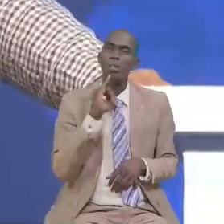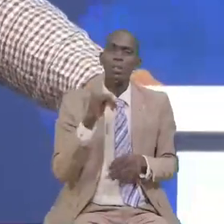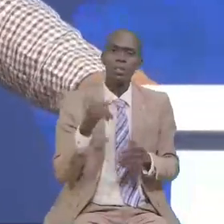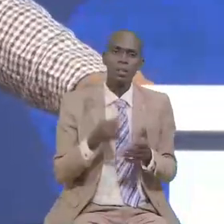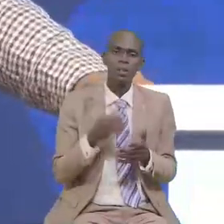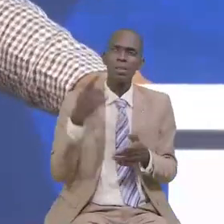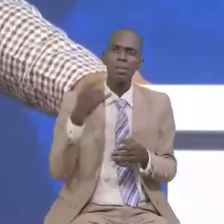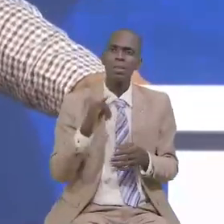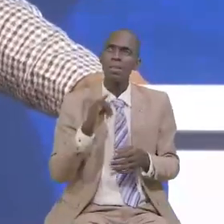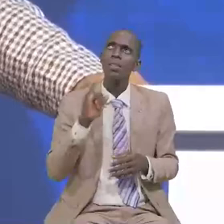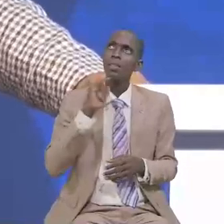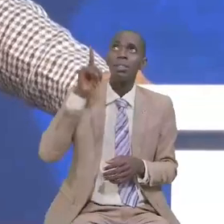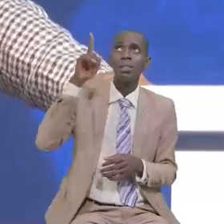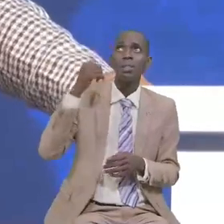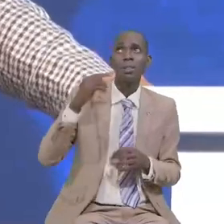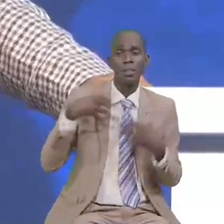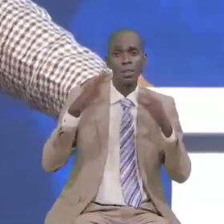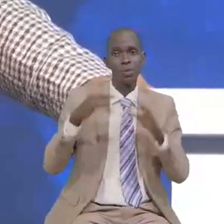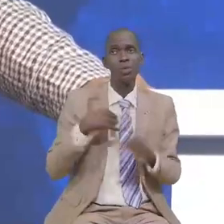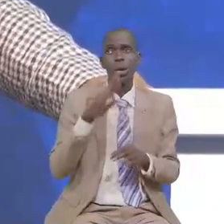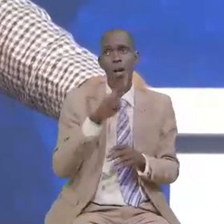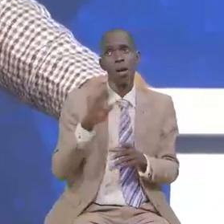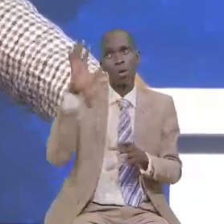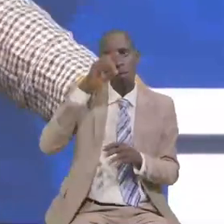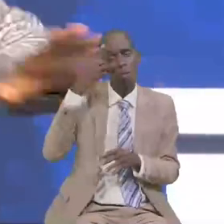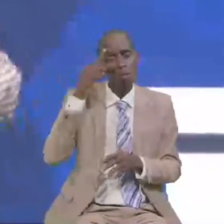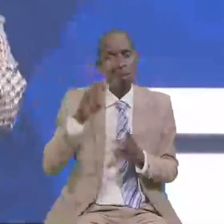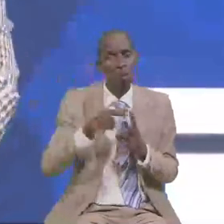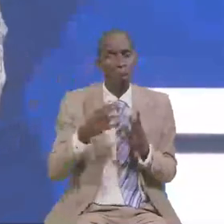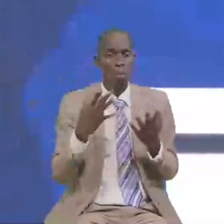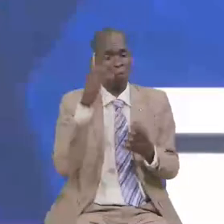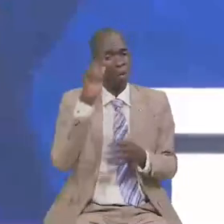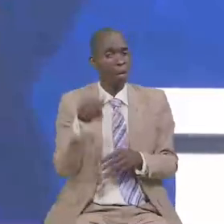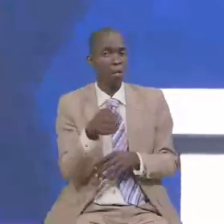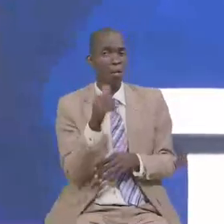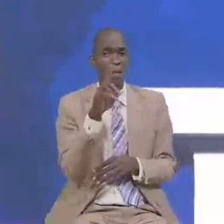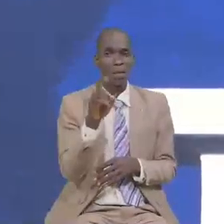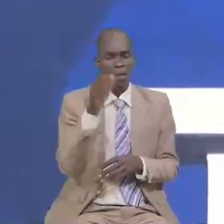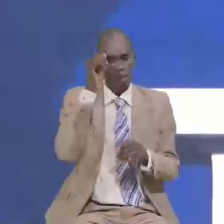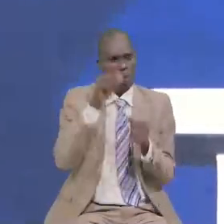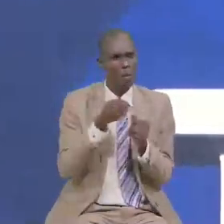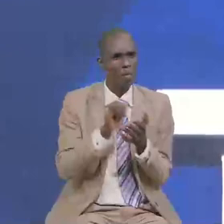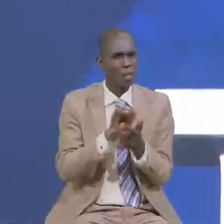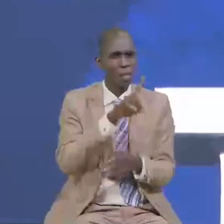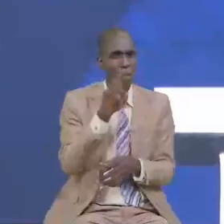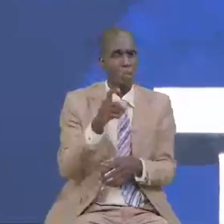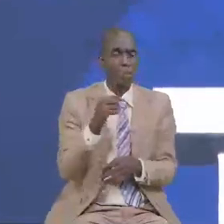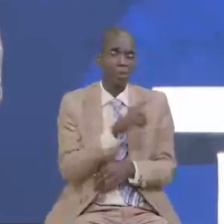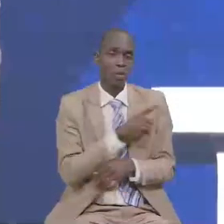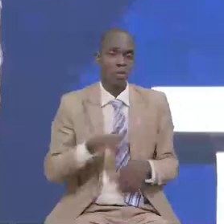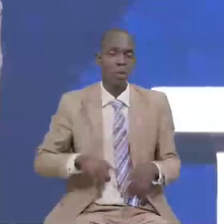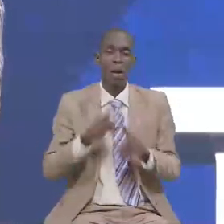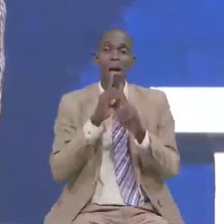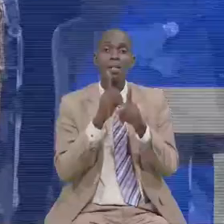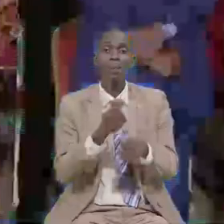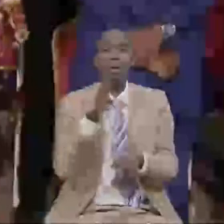Est-ce que c'est le guérisseur là que nous attendons ou devons-nous en attendre un autre? Rappelez-vous cette question.